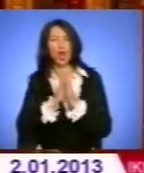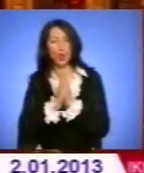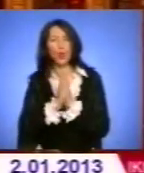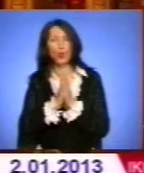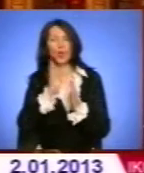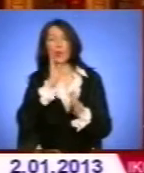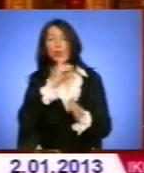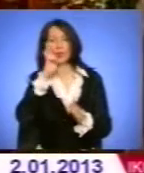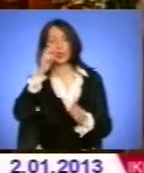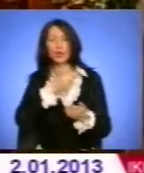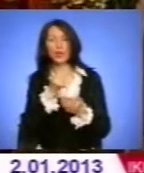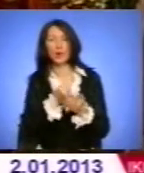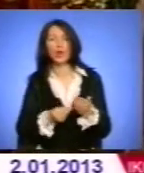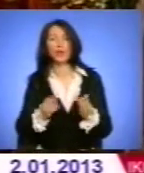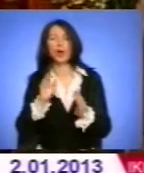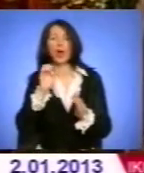горі у Греції